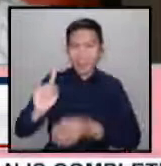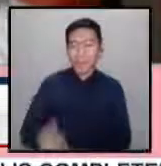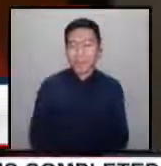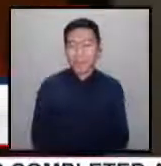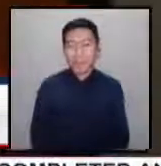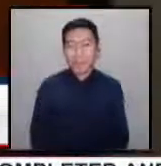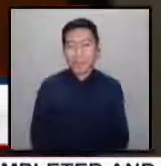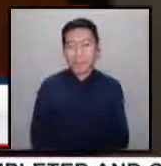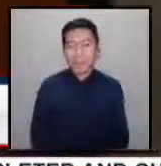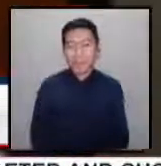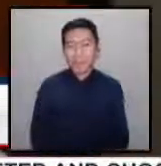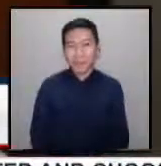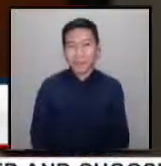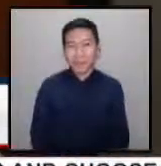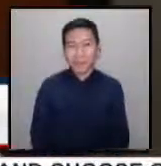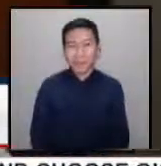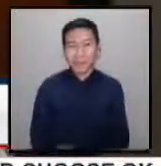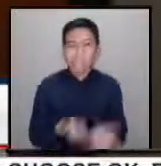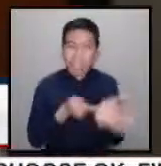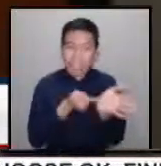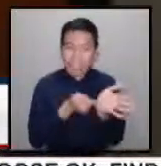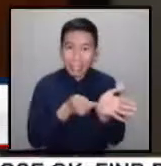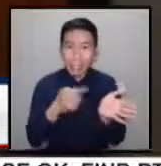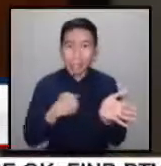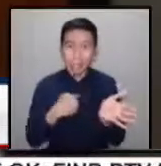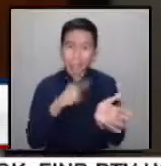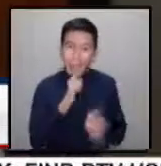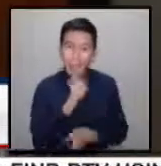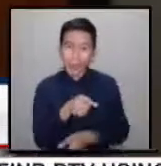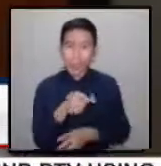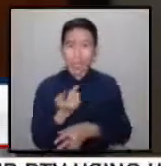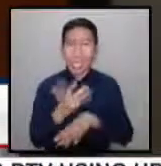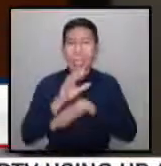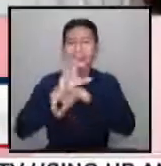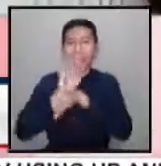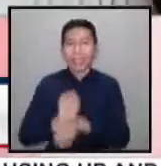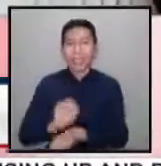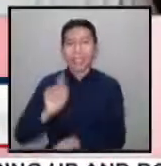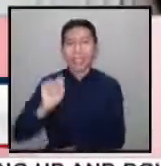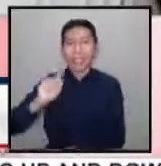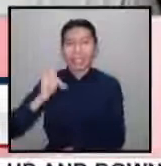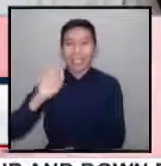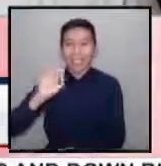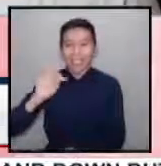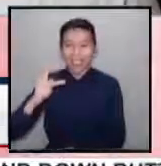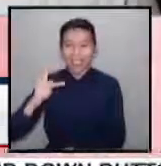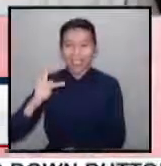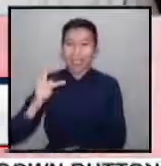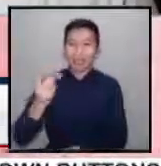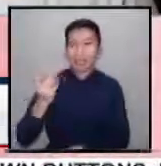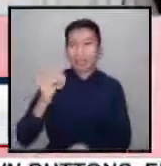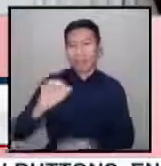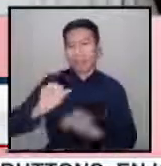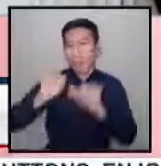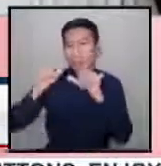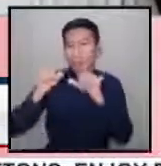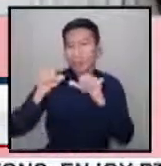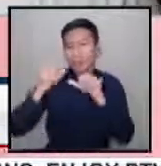Actually, I'm a TikTok content creator talaga. And then, ang ginagawa ko lang is, nagpo-post lang ng